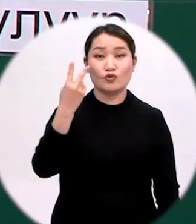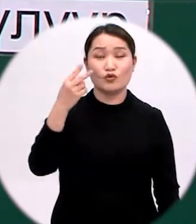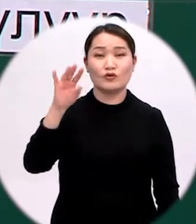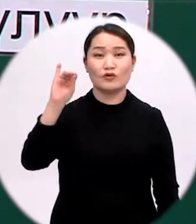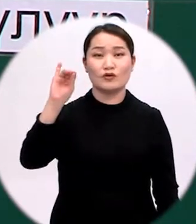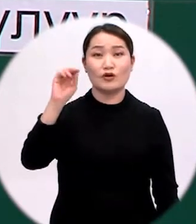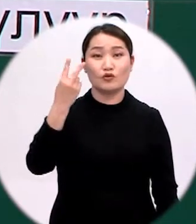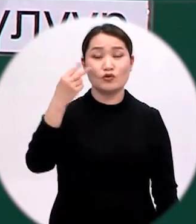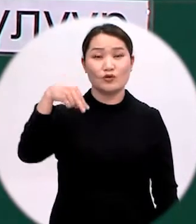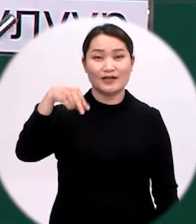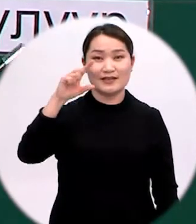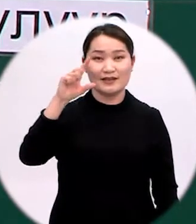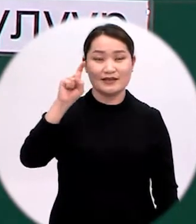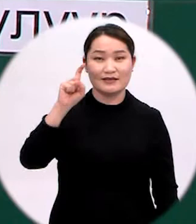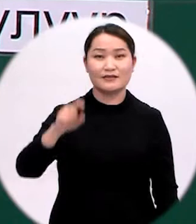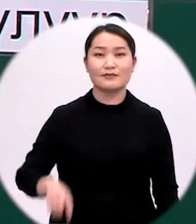Юулэх.